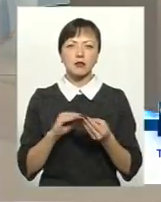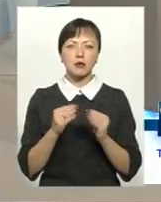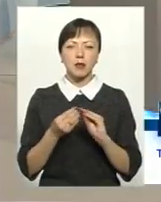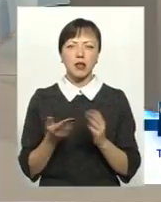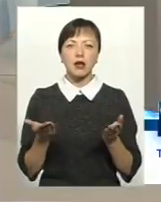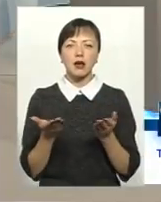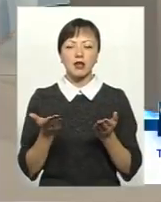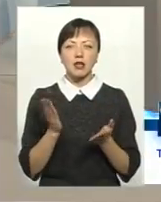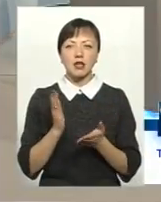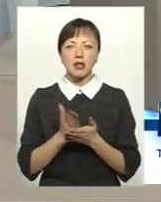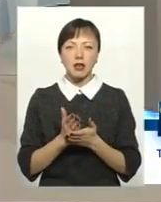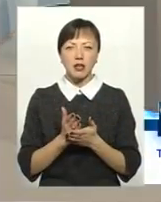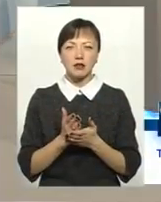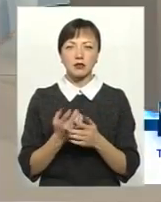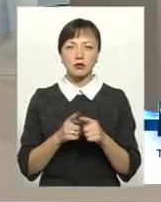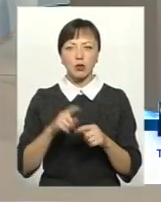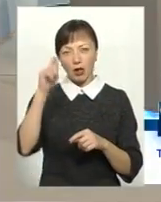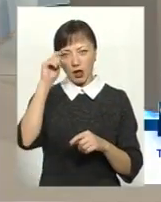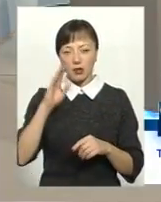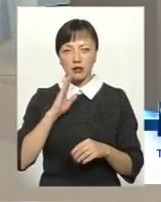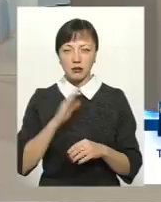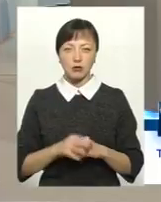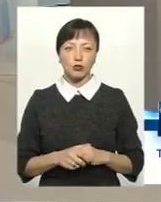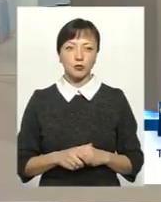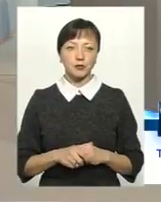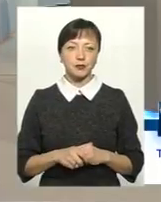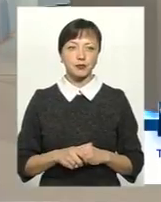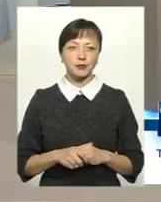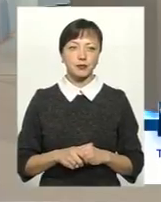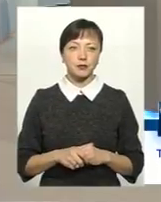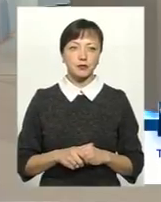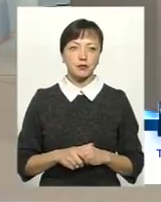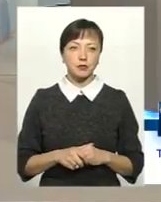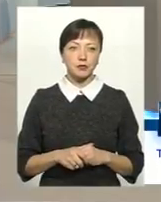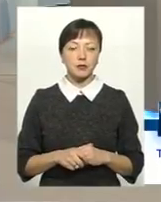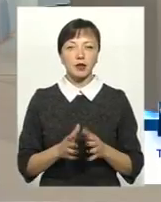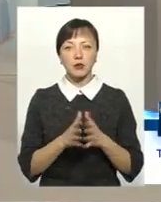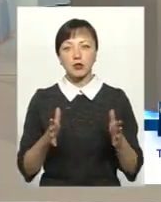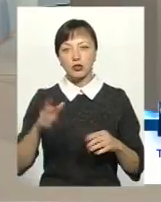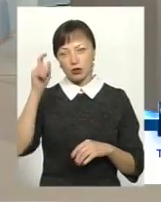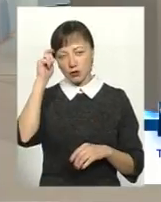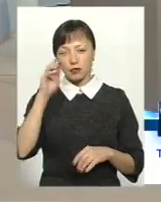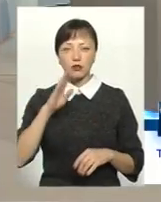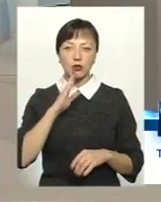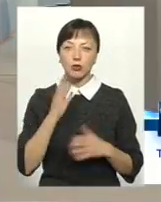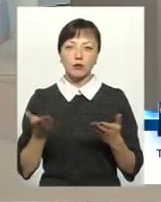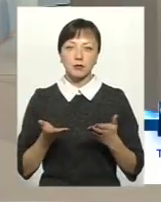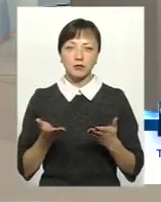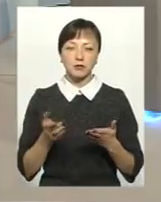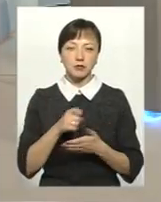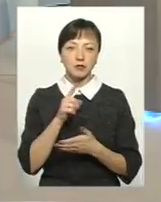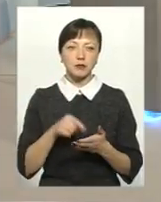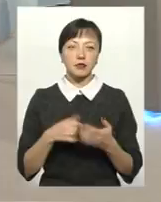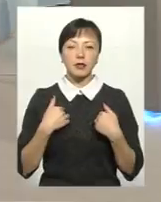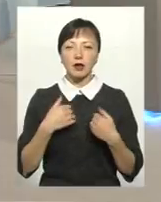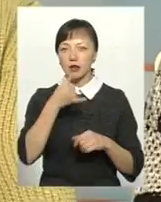і наскільки там є проблема з цією гендерності саме? Чи більше жінок, чоловіків? Ну, я не